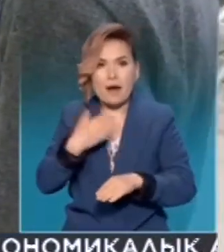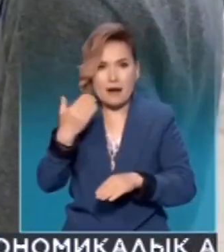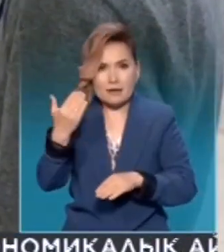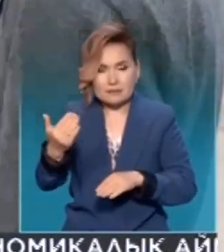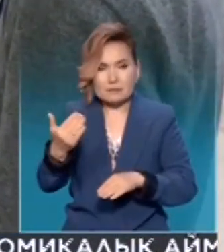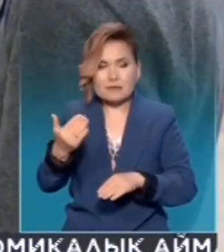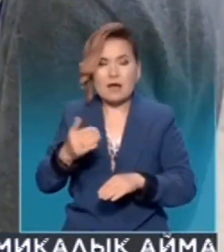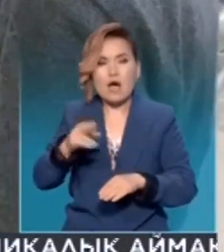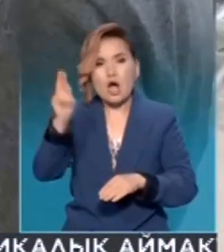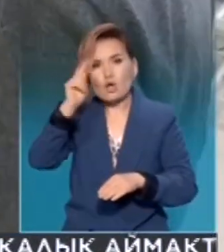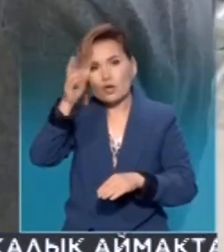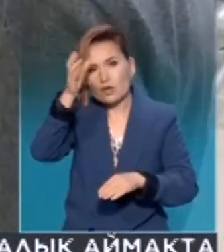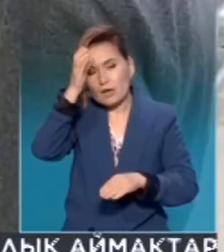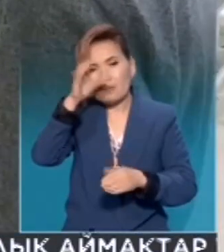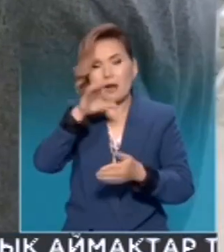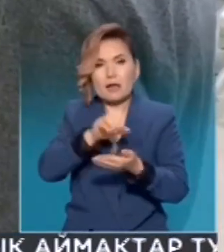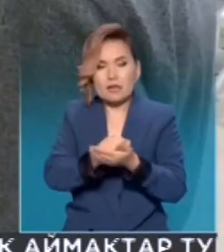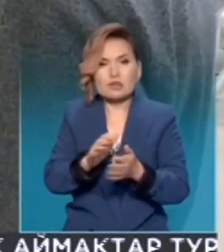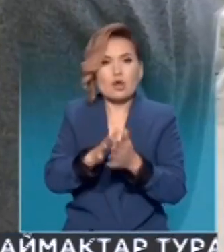үміт